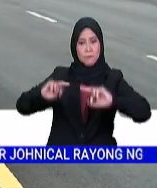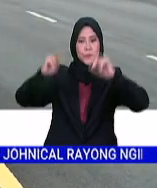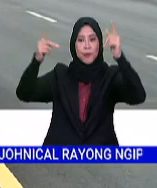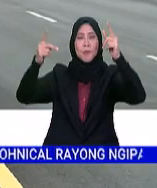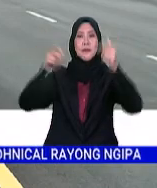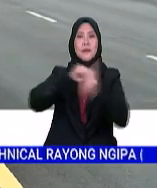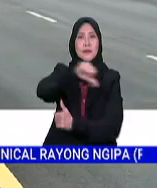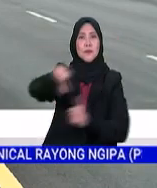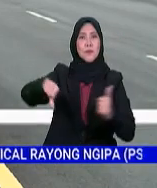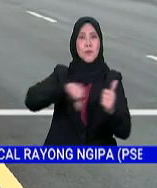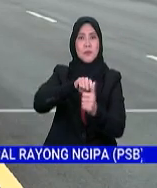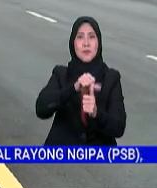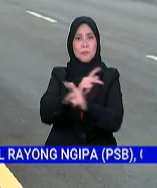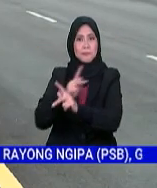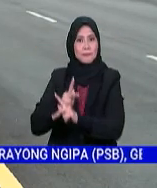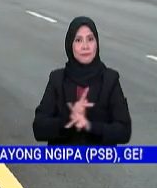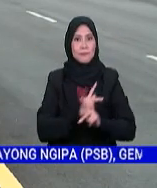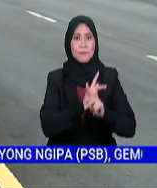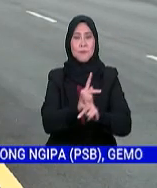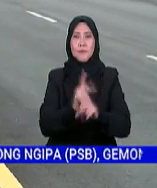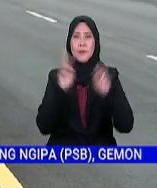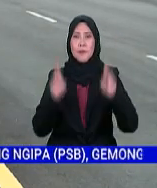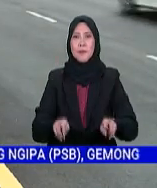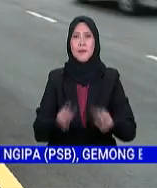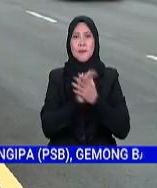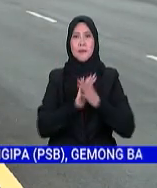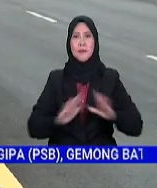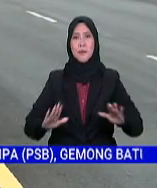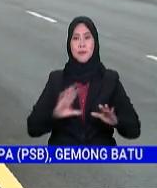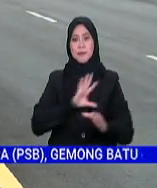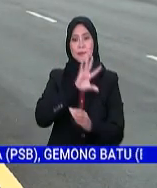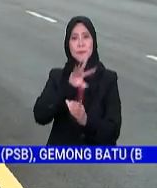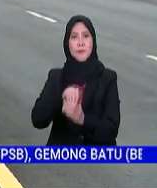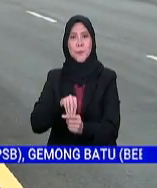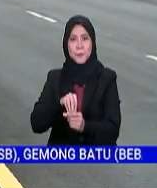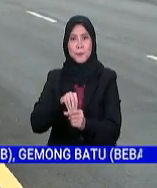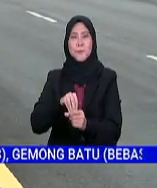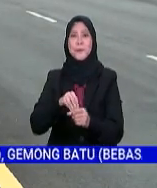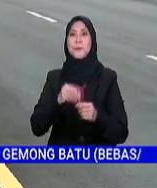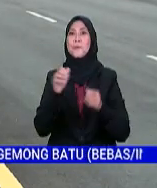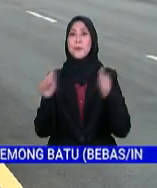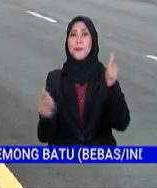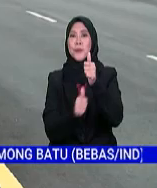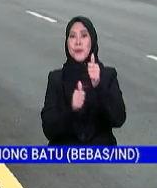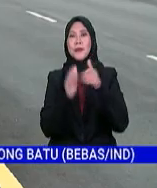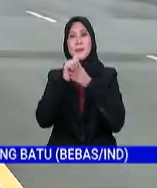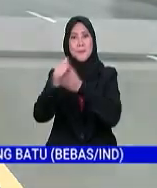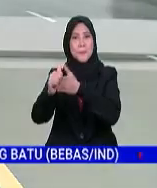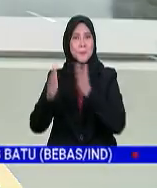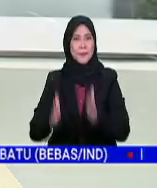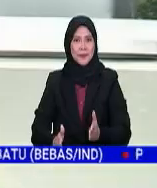struktur sosial terus terpelihara dengan setiap rakyat merasa selamat dan terangkum di bawah kepimpinan sedia ada.